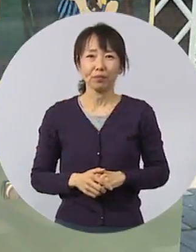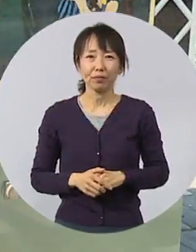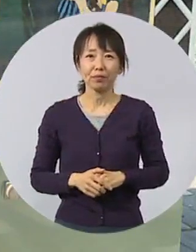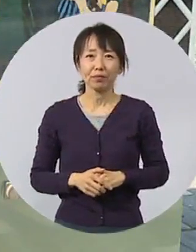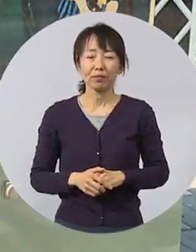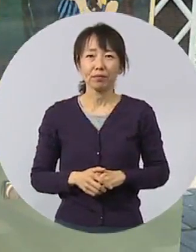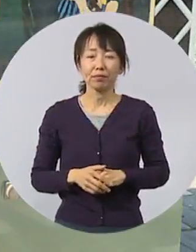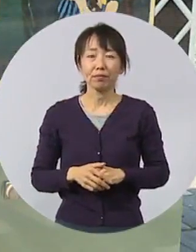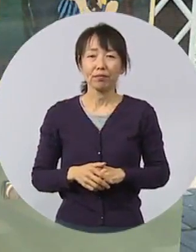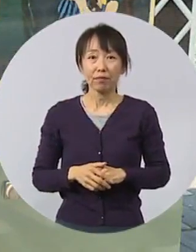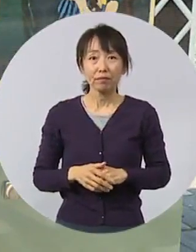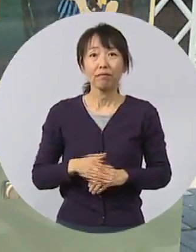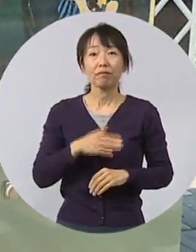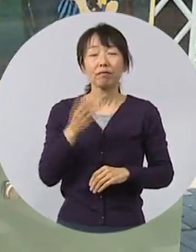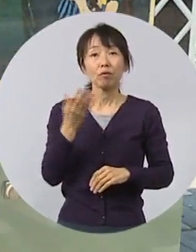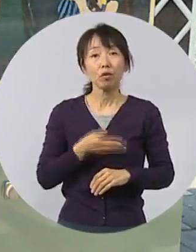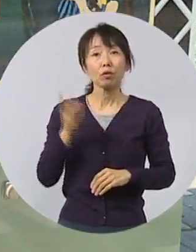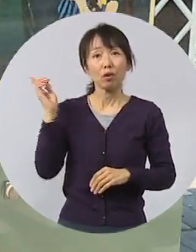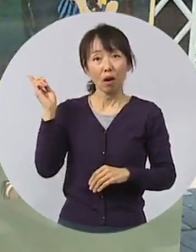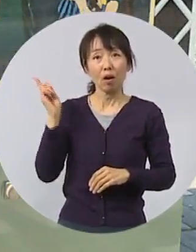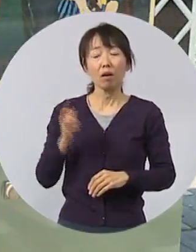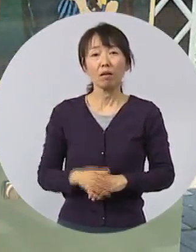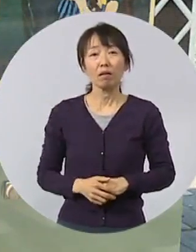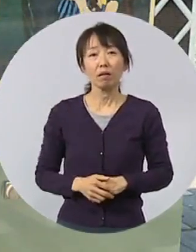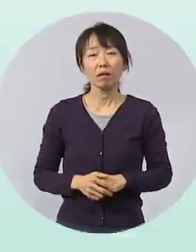続いてこちらの浮世絵は、